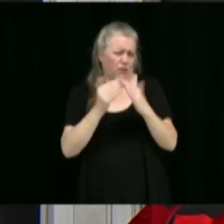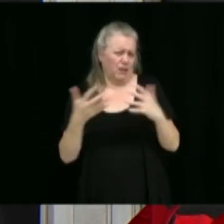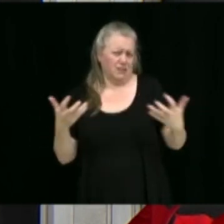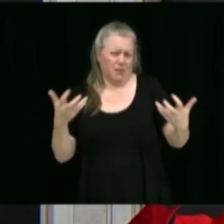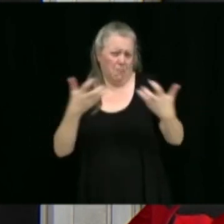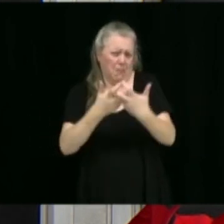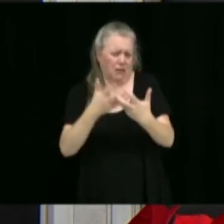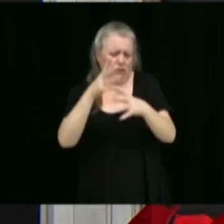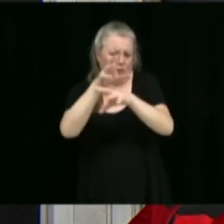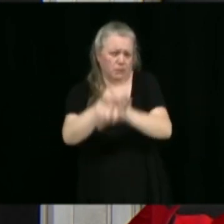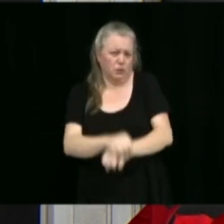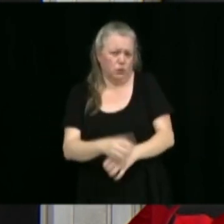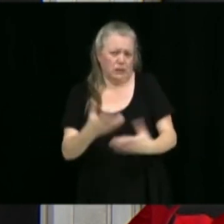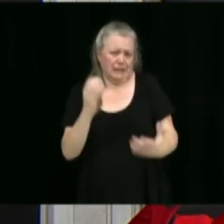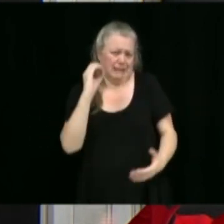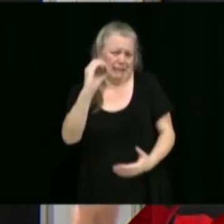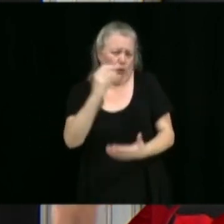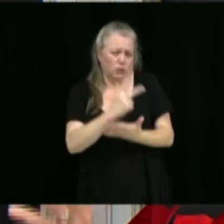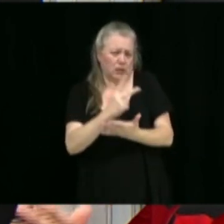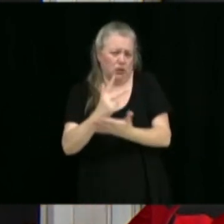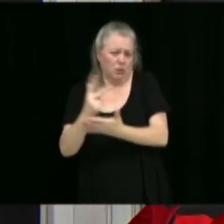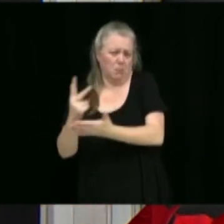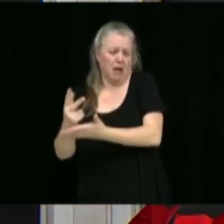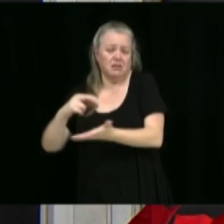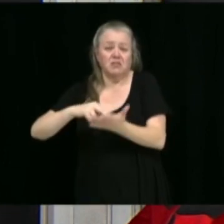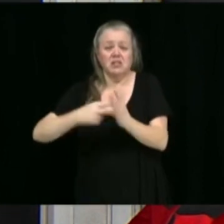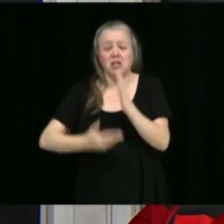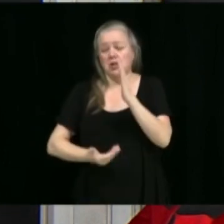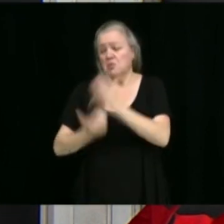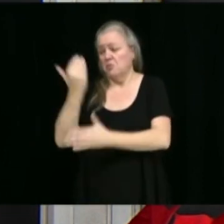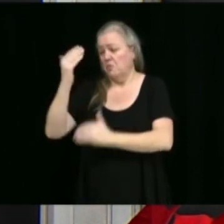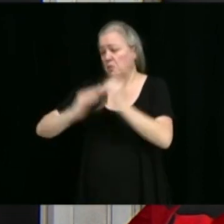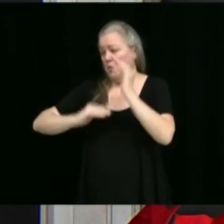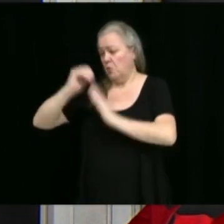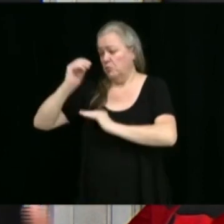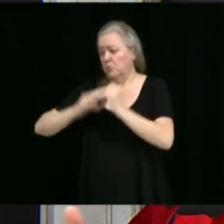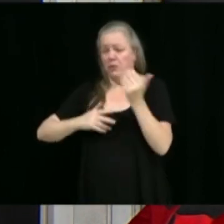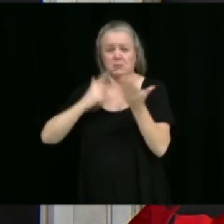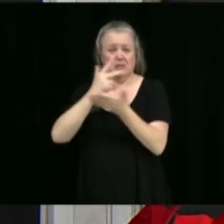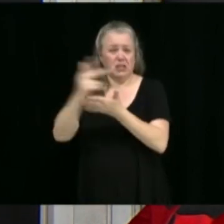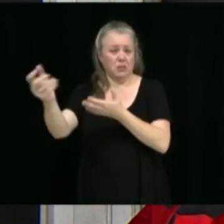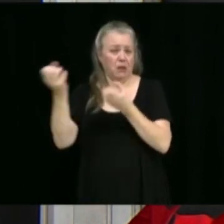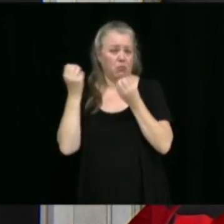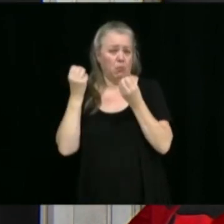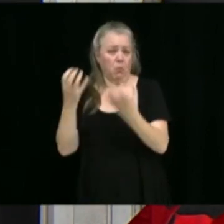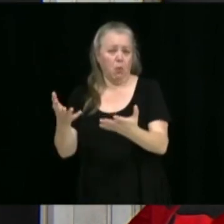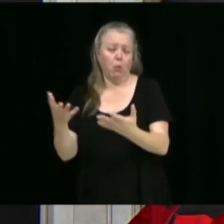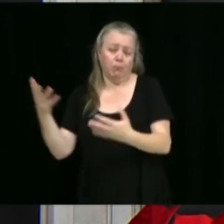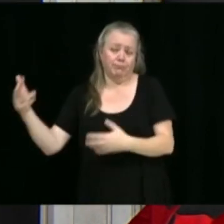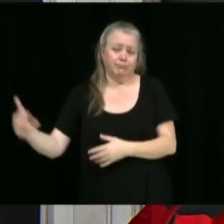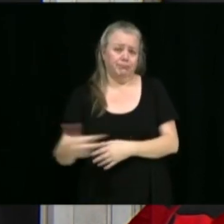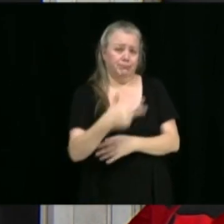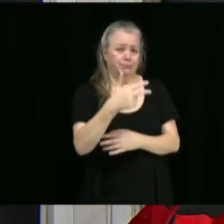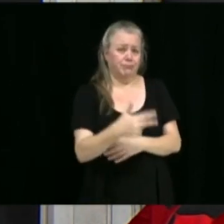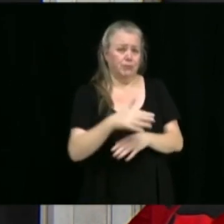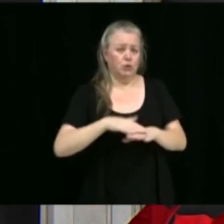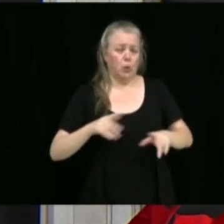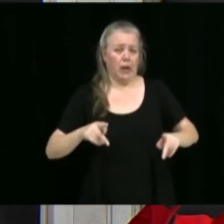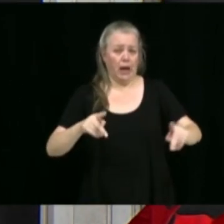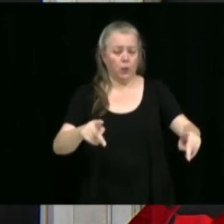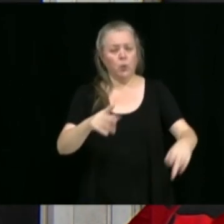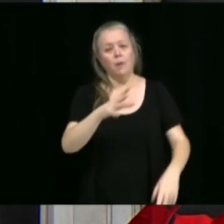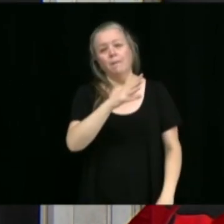déjà habitué à ça. C'est 0 stationnement, donc même s'il se bâtit un immeuble qui n'a pas de stationnement, ça va aller en rue, mais il y a des secteurs